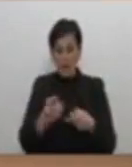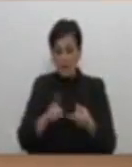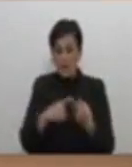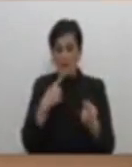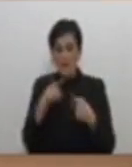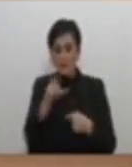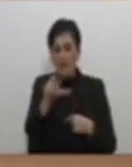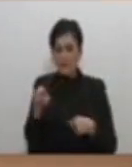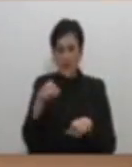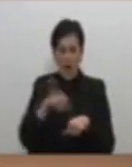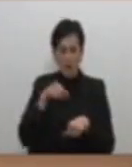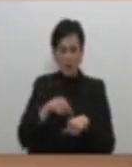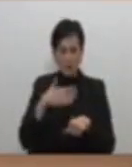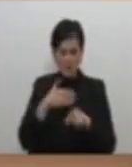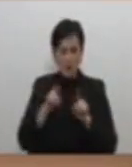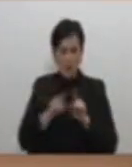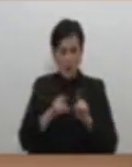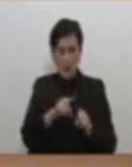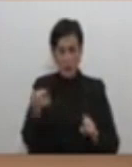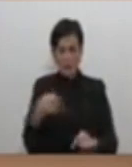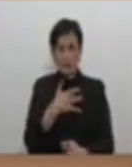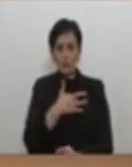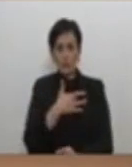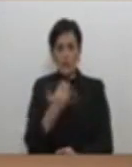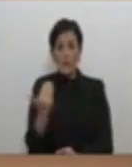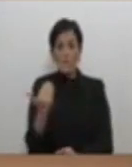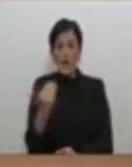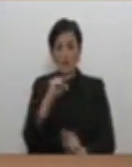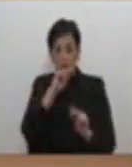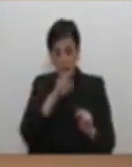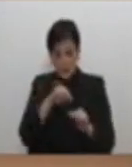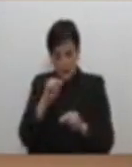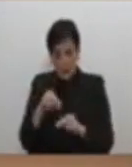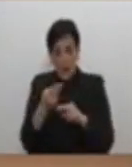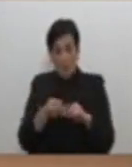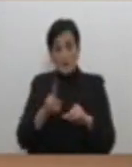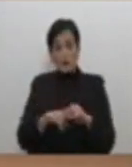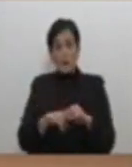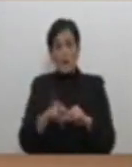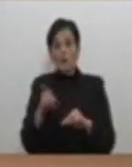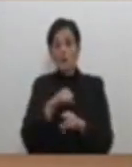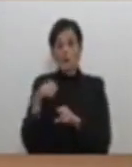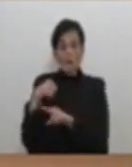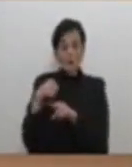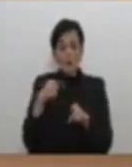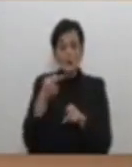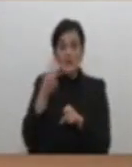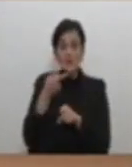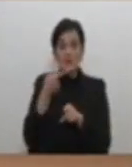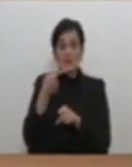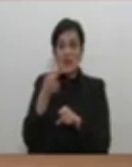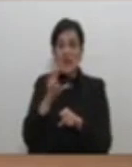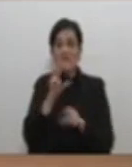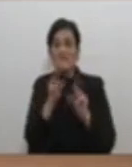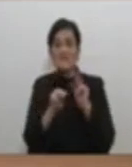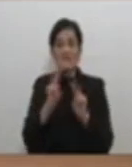ამ ადამიანებს, ჩვენს ოპოზიციას გულისხმობ. მათი ჩადენილი დანაშაულები და ამიტომ ახსენებენ თვითონ ვინ ნარატივს, რომ ვინ